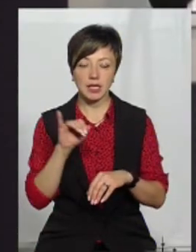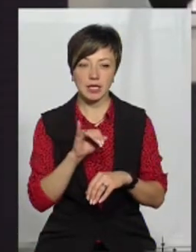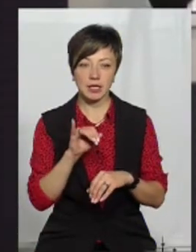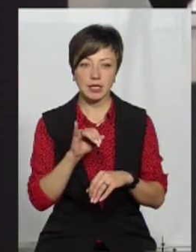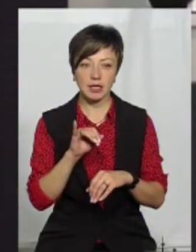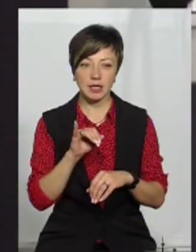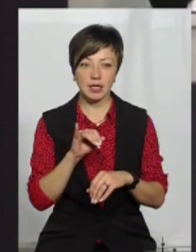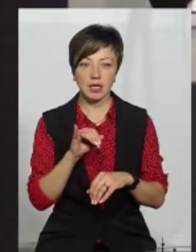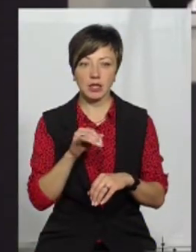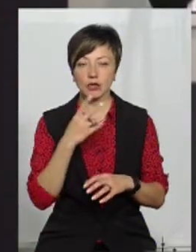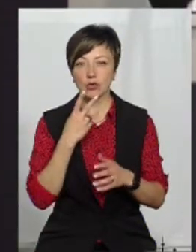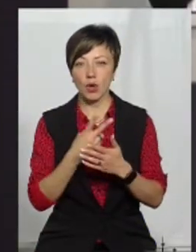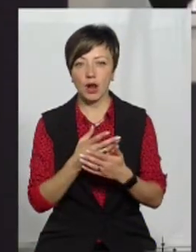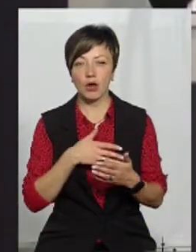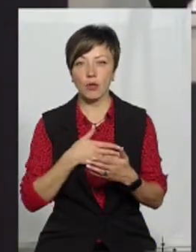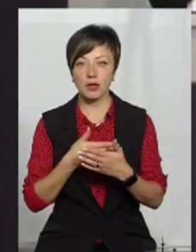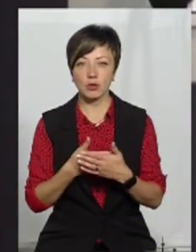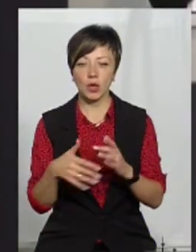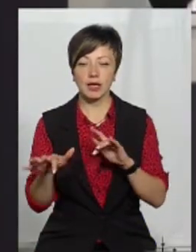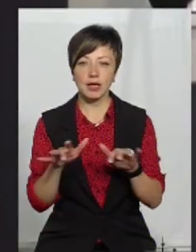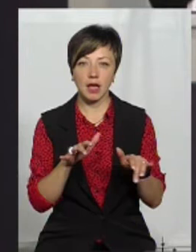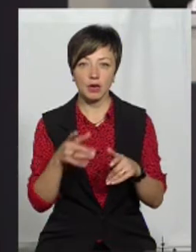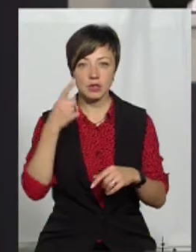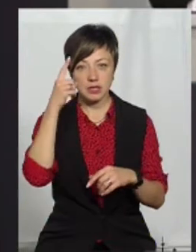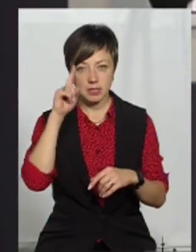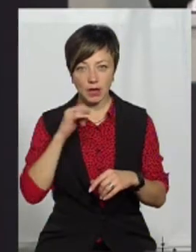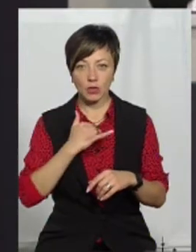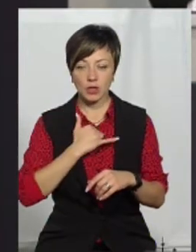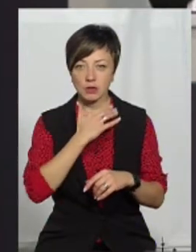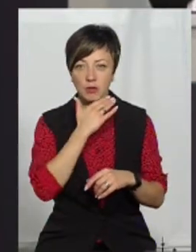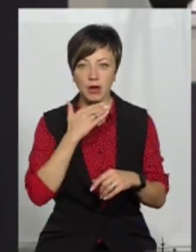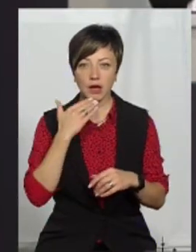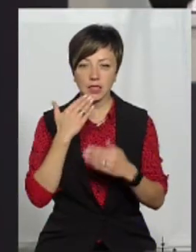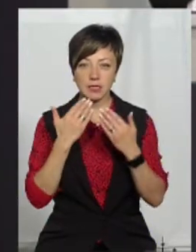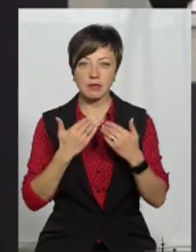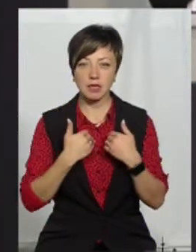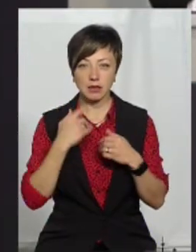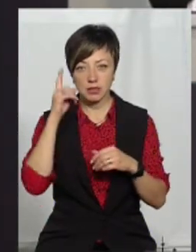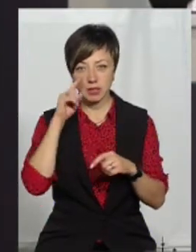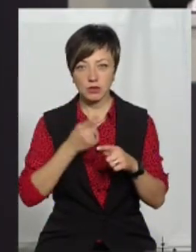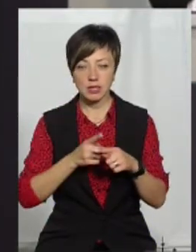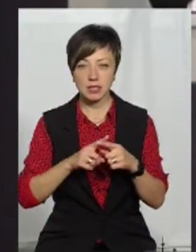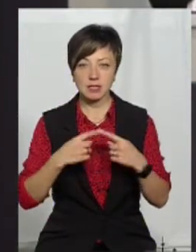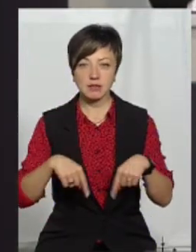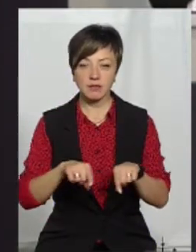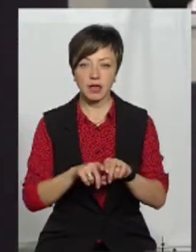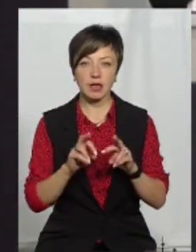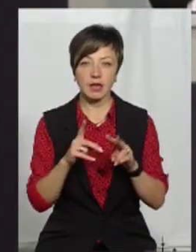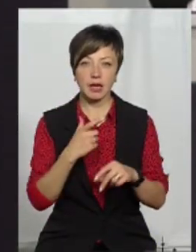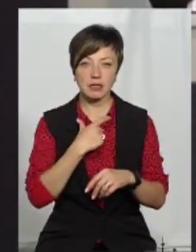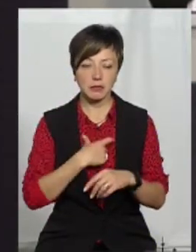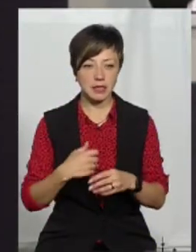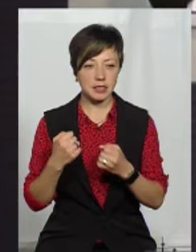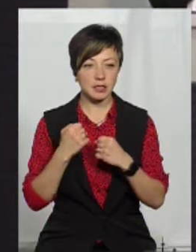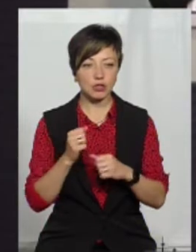вже з огляду громадської своєї діяльності, я знаю, що до нас багато звертаються, тому що знають, що ми в цій сфері, як себе